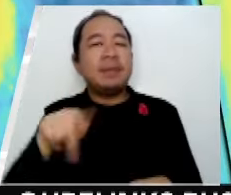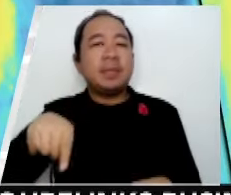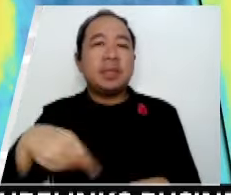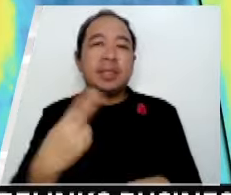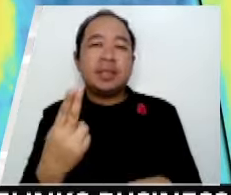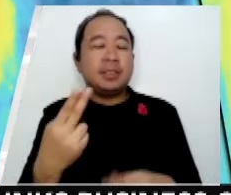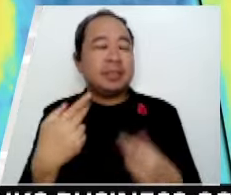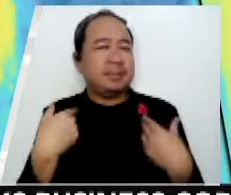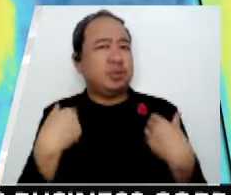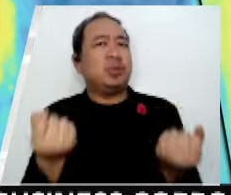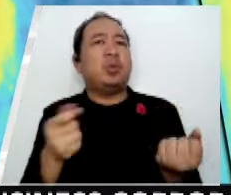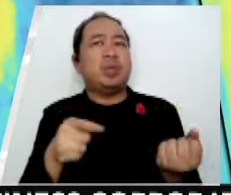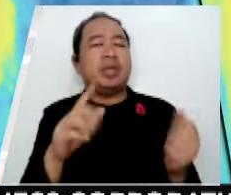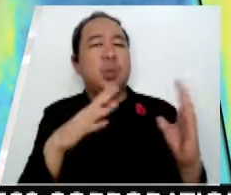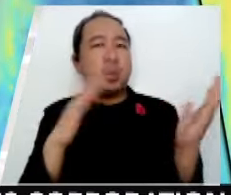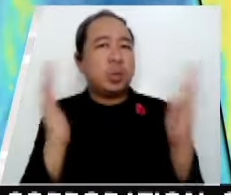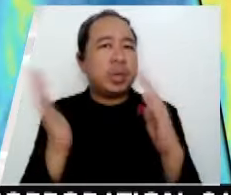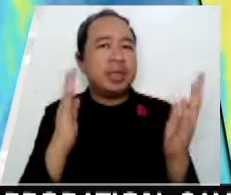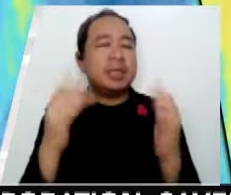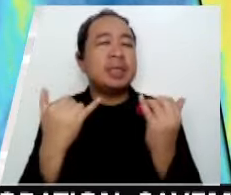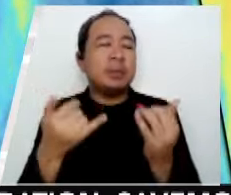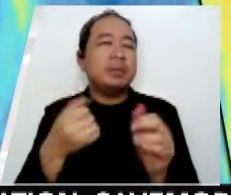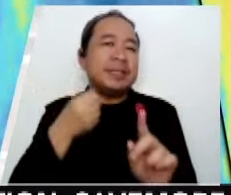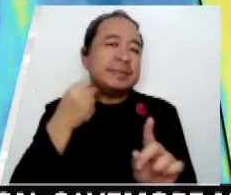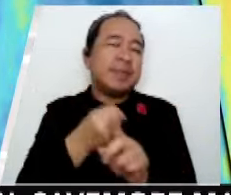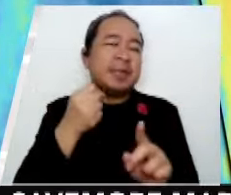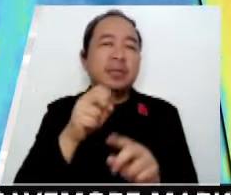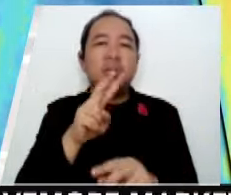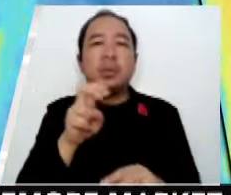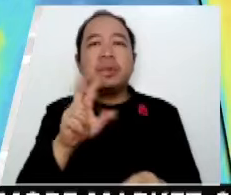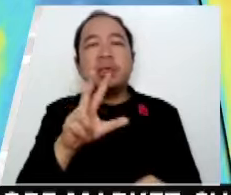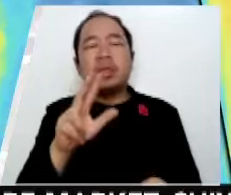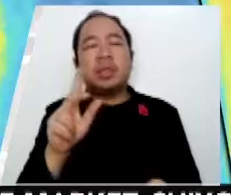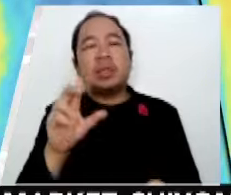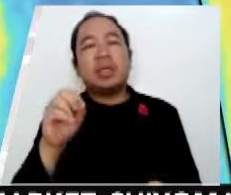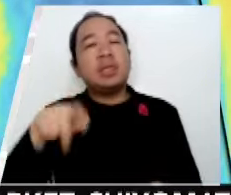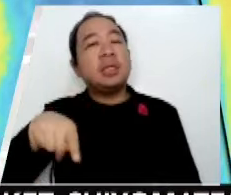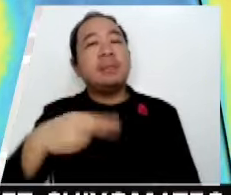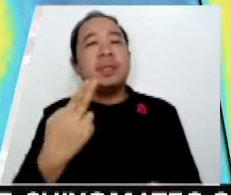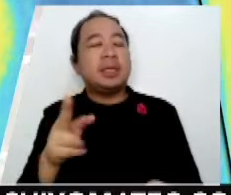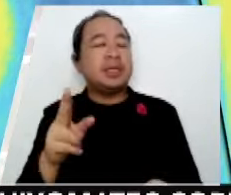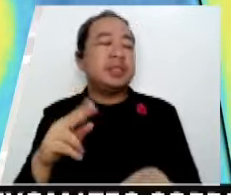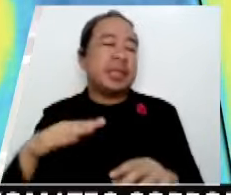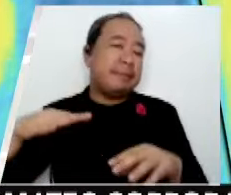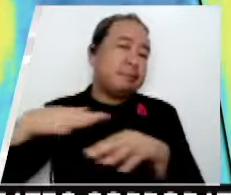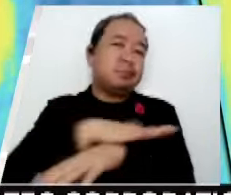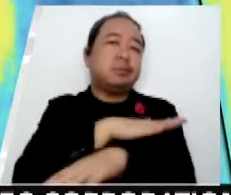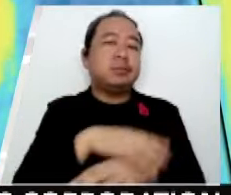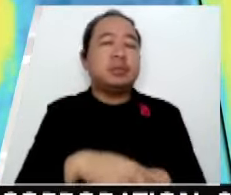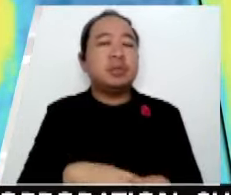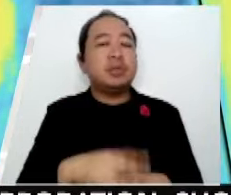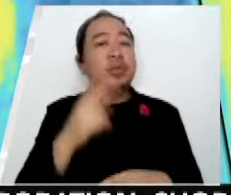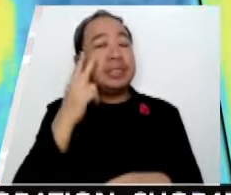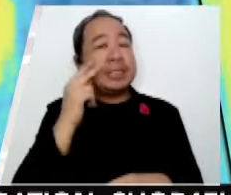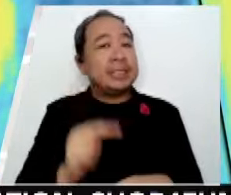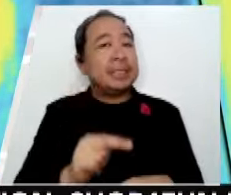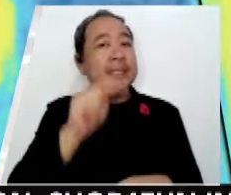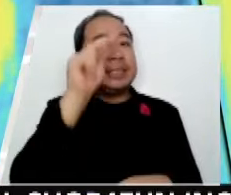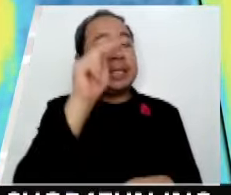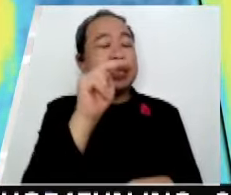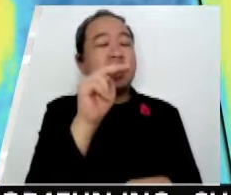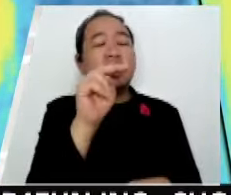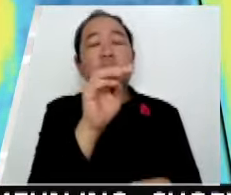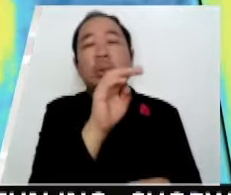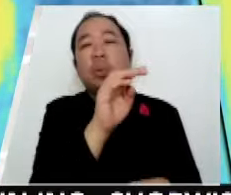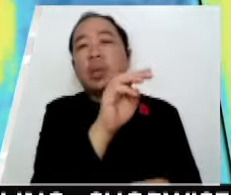hangin at papalo sa 230 kilometers per hour ang bugso. Pahilagang kanluran ang pagkilos po nito sa bilis na 20